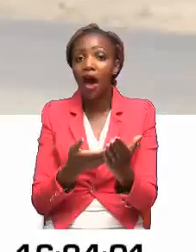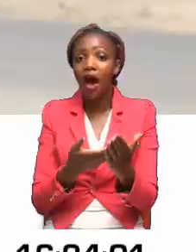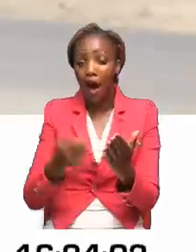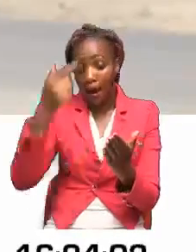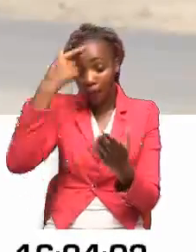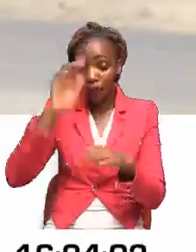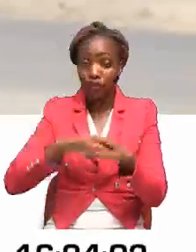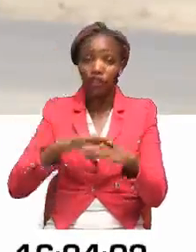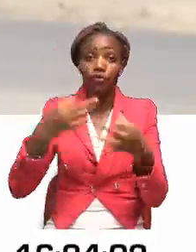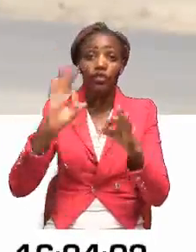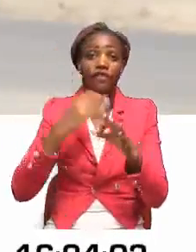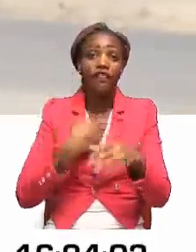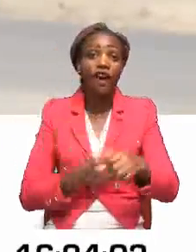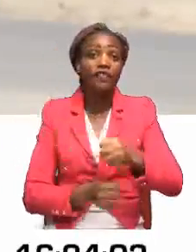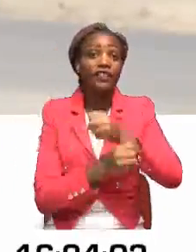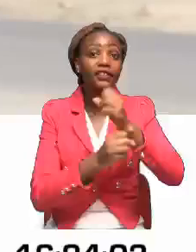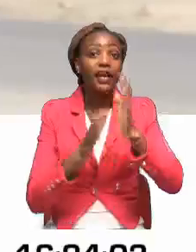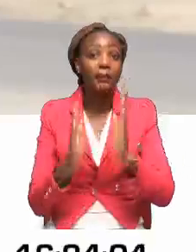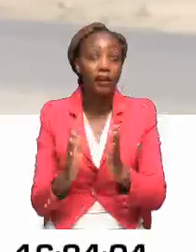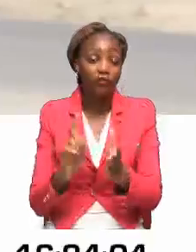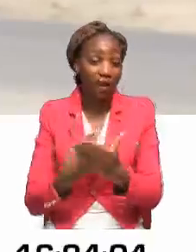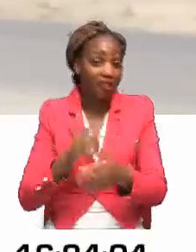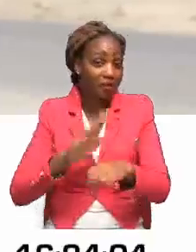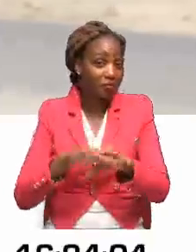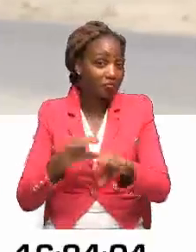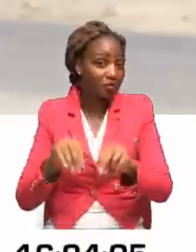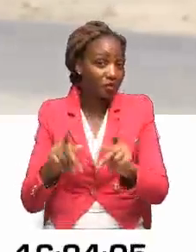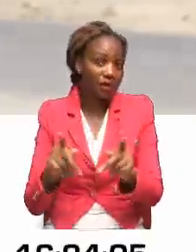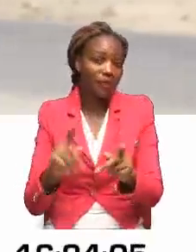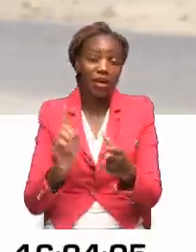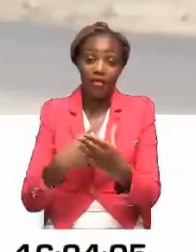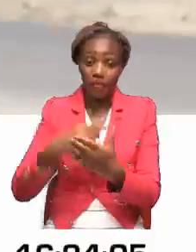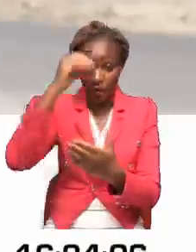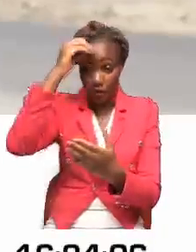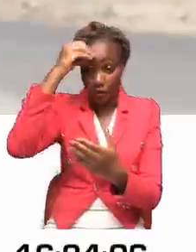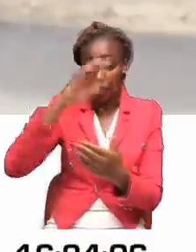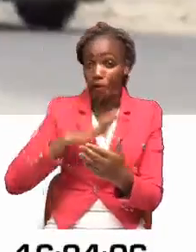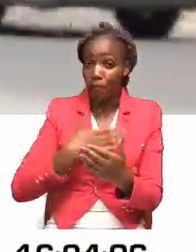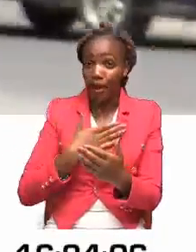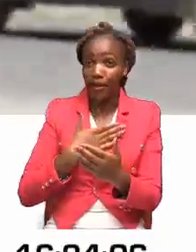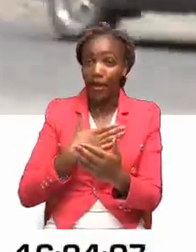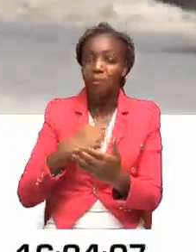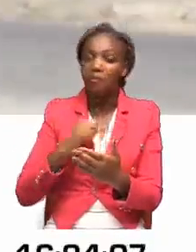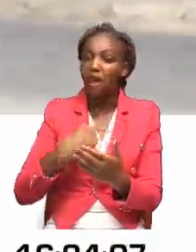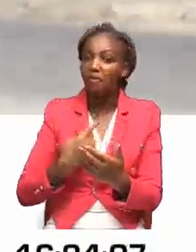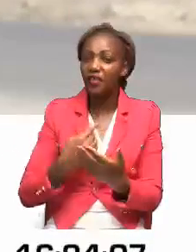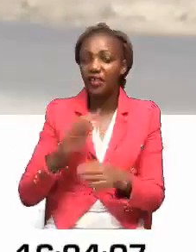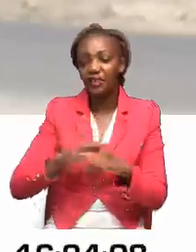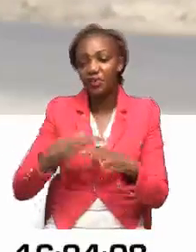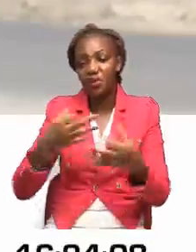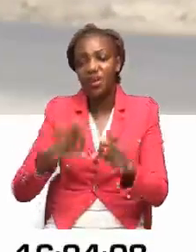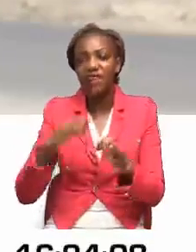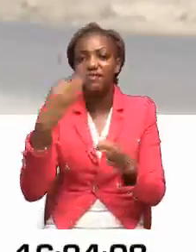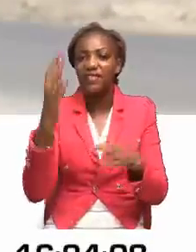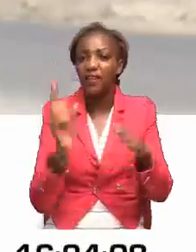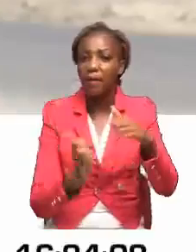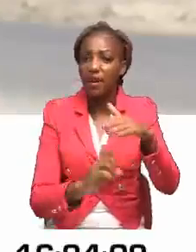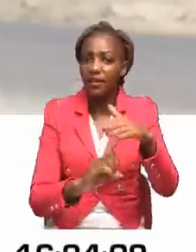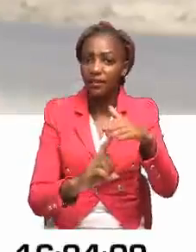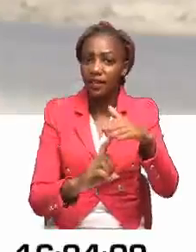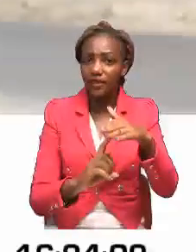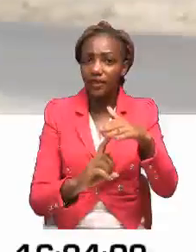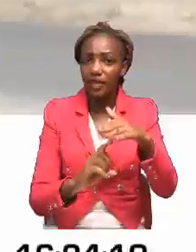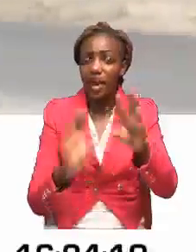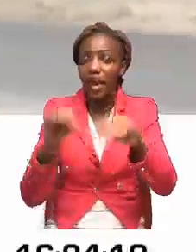na assistant kazi ingekuwa mzuri. Kwa maoni yangu mimi naona afadhali hata hiyo idara tatu ambayo